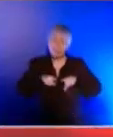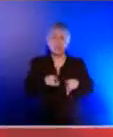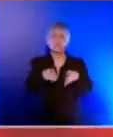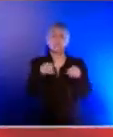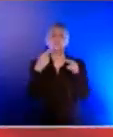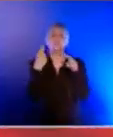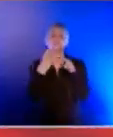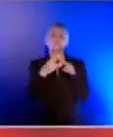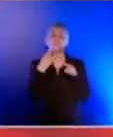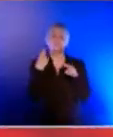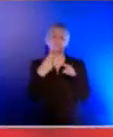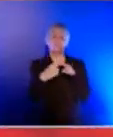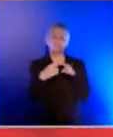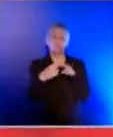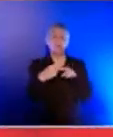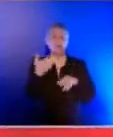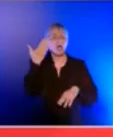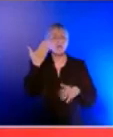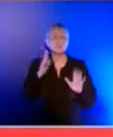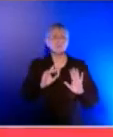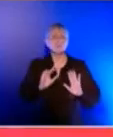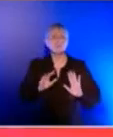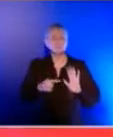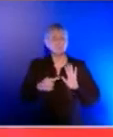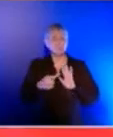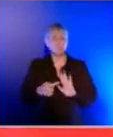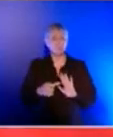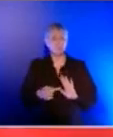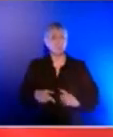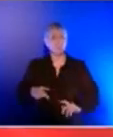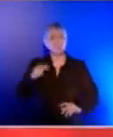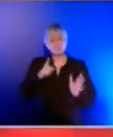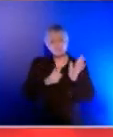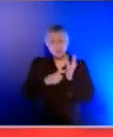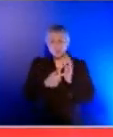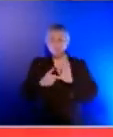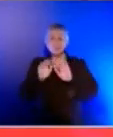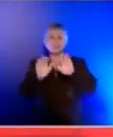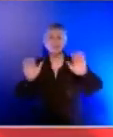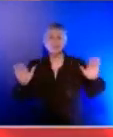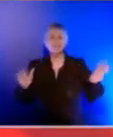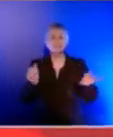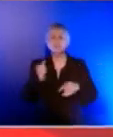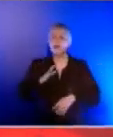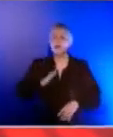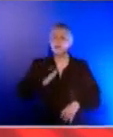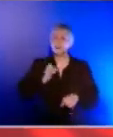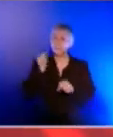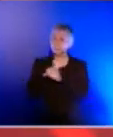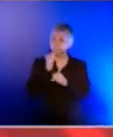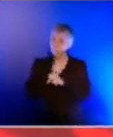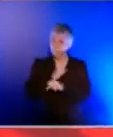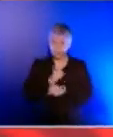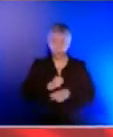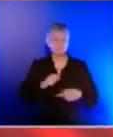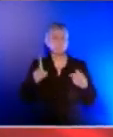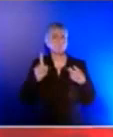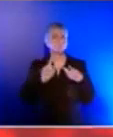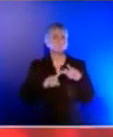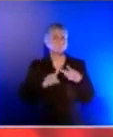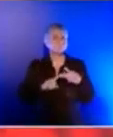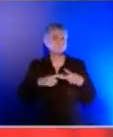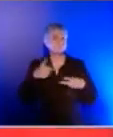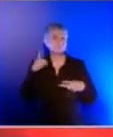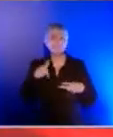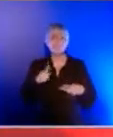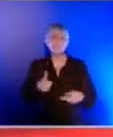Με προστασία της εργασίας και ενίσχυση της διαπραγματευτικής δύναμης των εργαζομένων, με ρύθμιση του ιδιωτικού χρέους, έτσι ώστε να